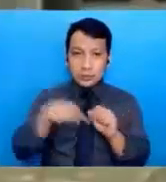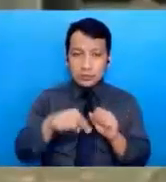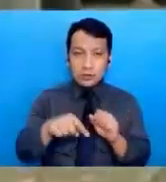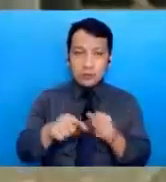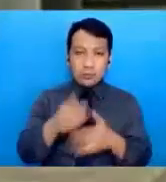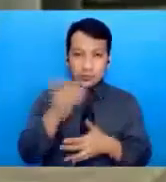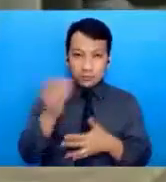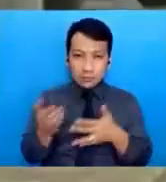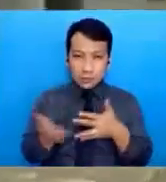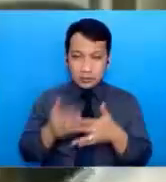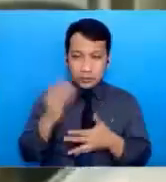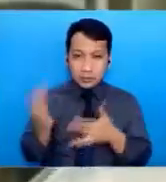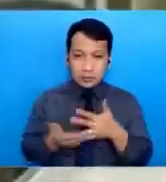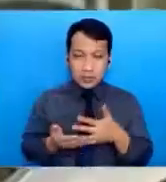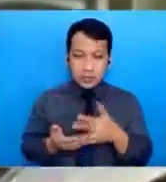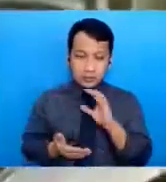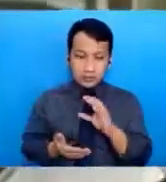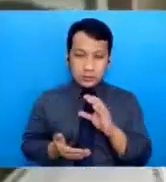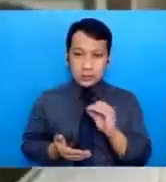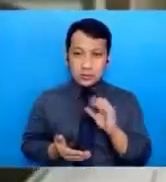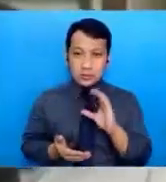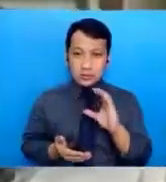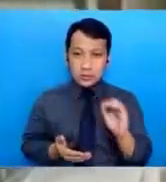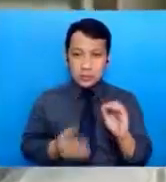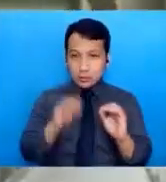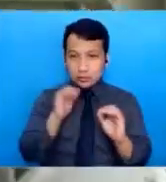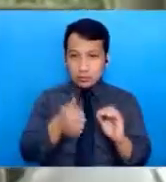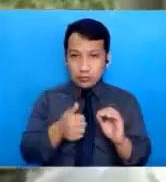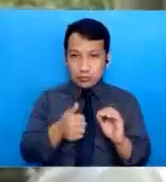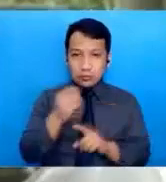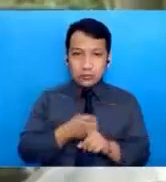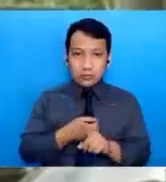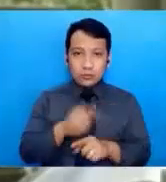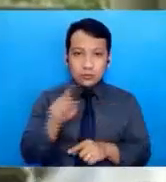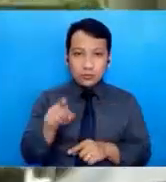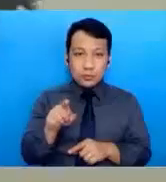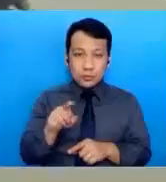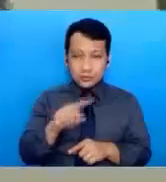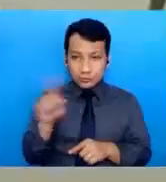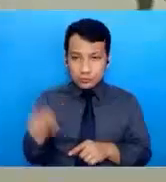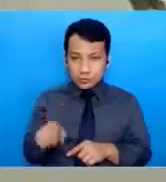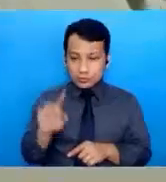paghain ng Certificate of Candidacy simula bukas, October 1 hanggang 8.